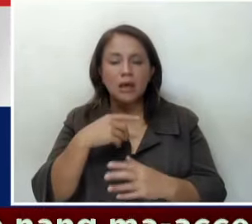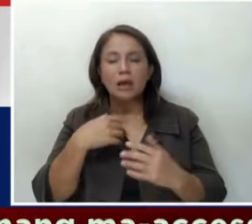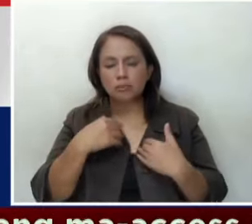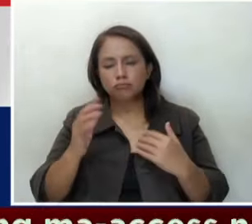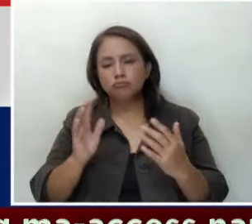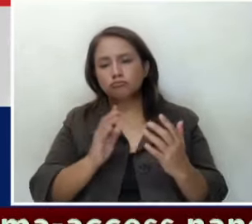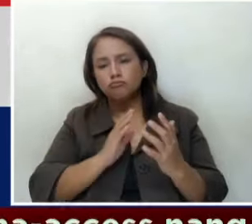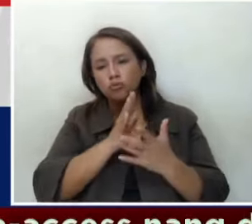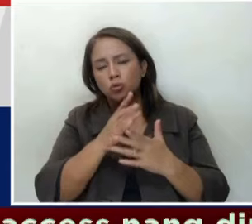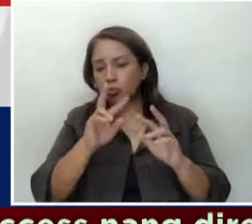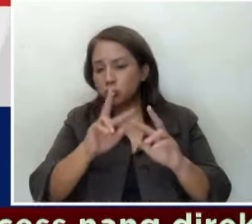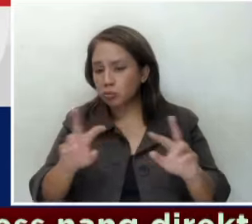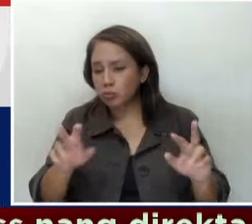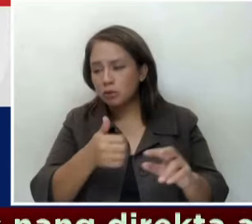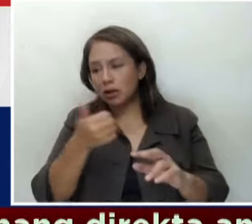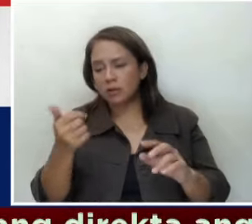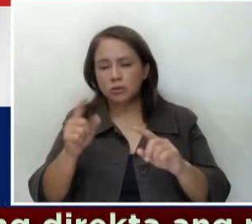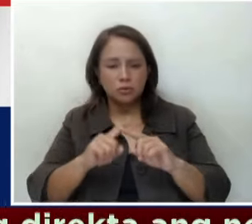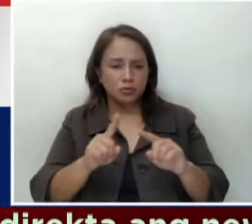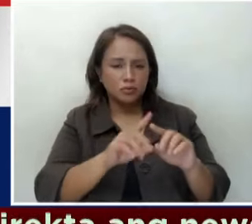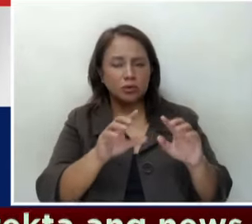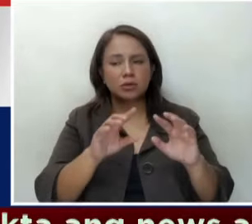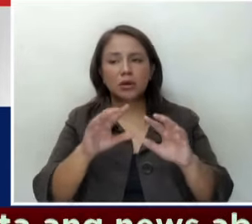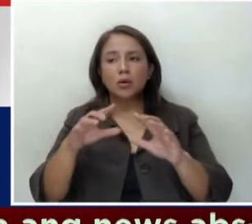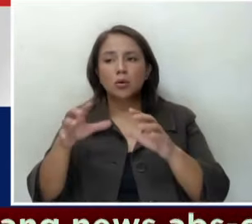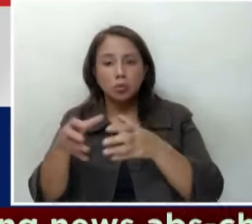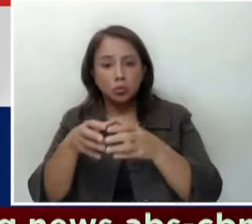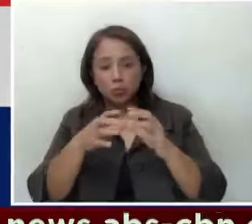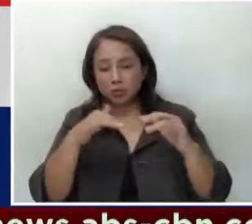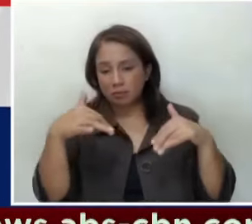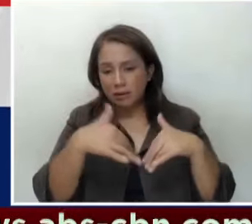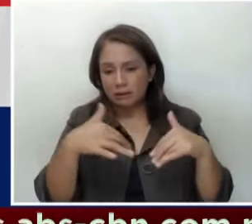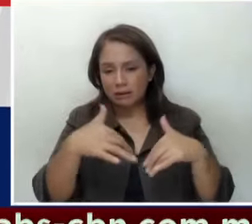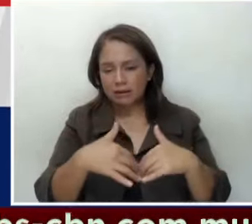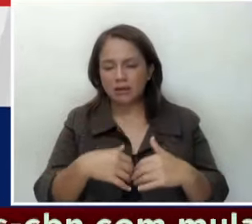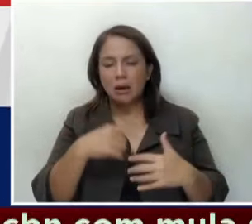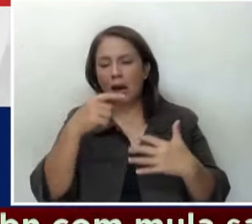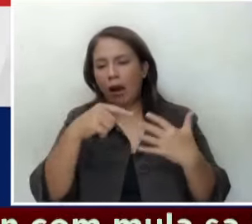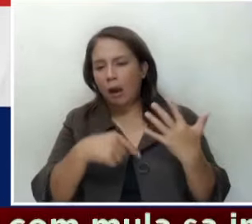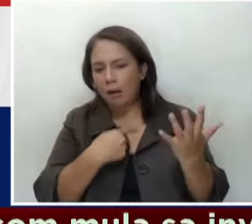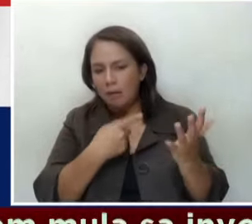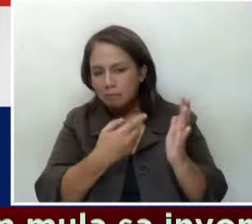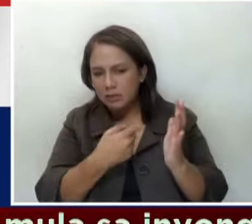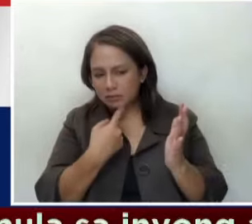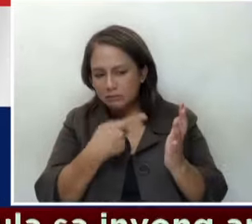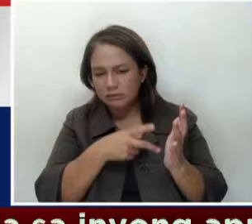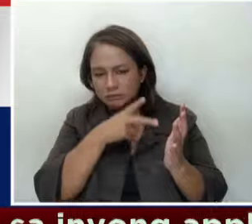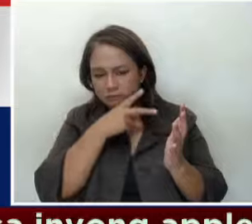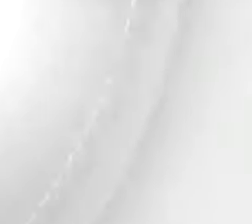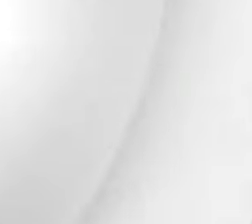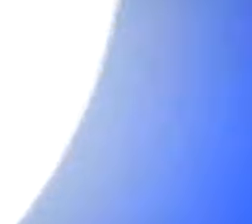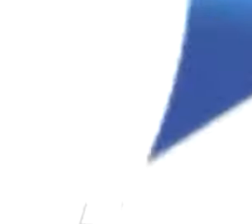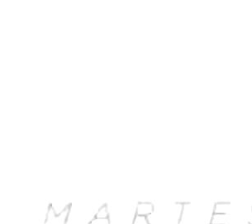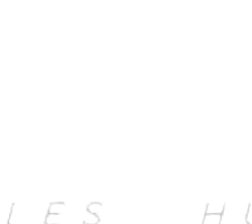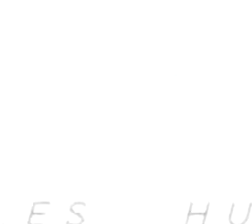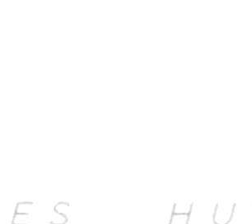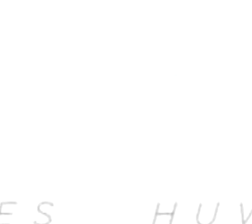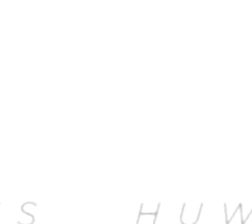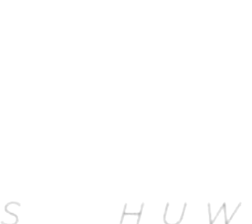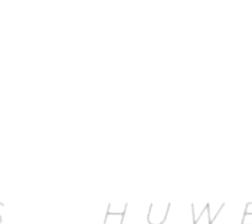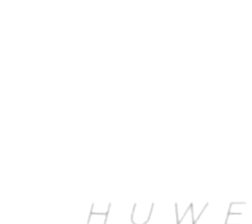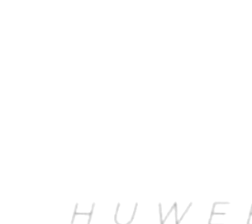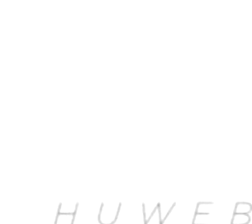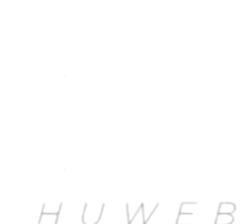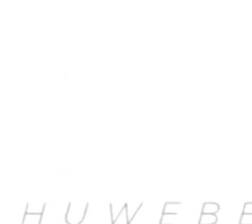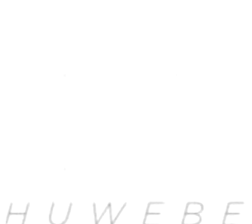iba pang interagency meeting kaugnay ng mga aligasyon. Michael Delizo, ABS-CBN News. Tuloy-tuloy po